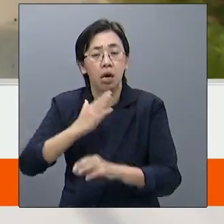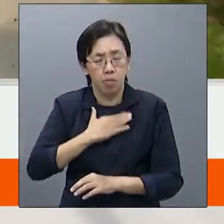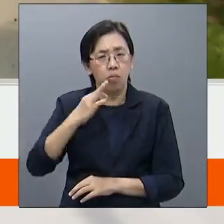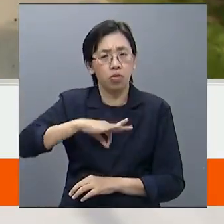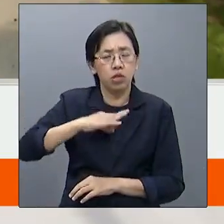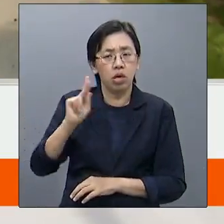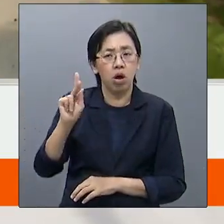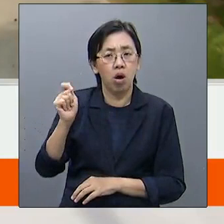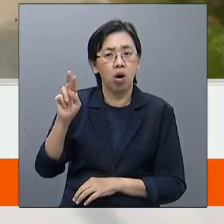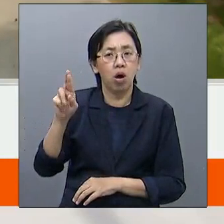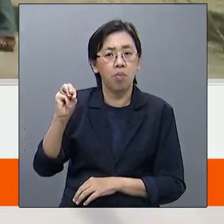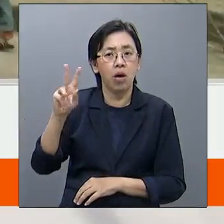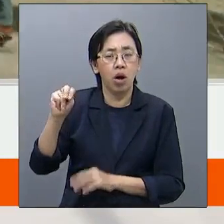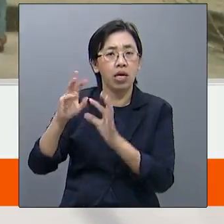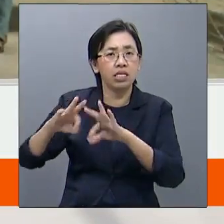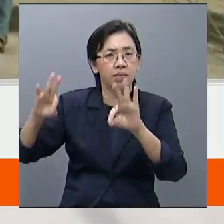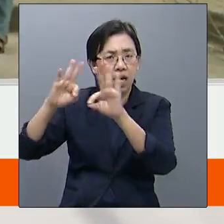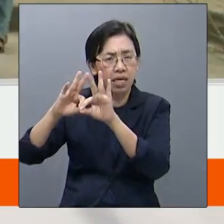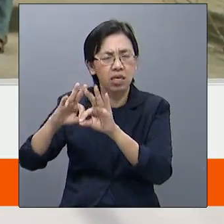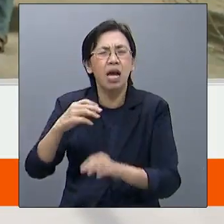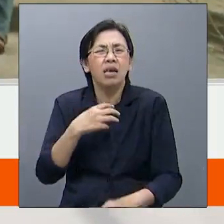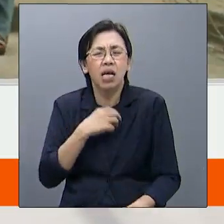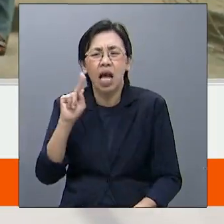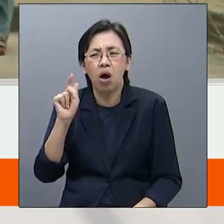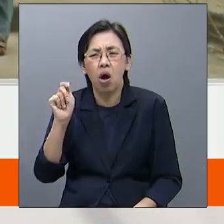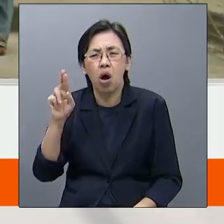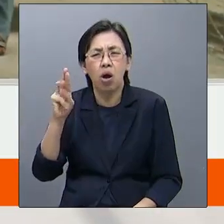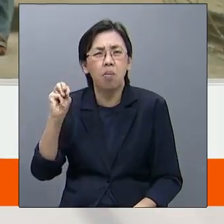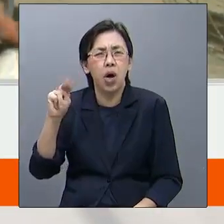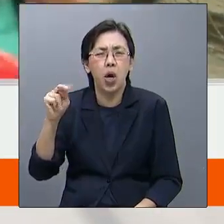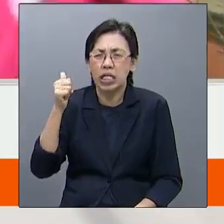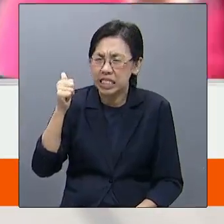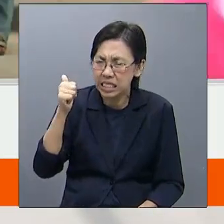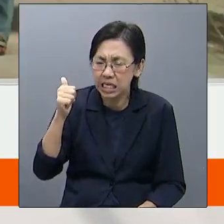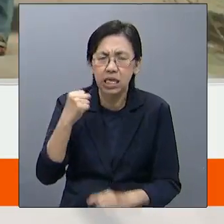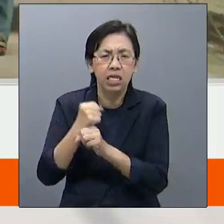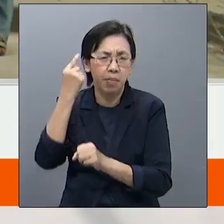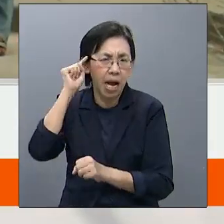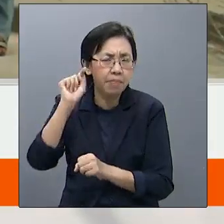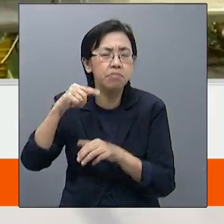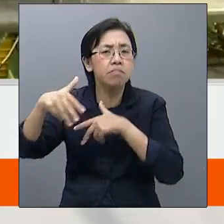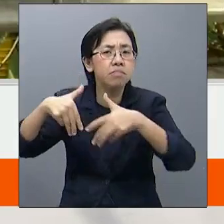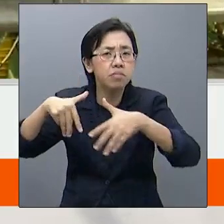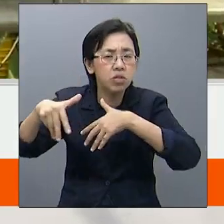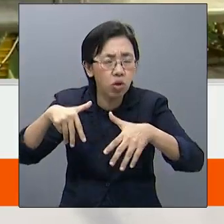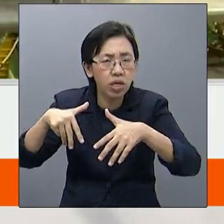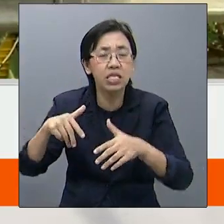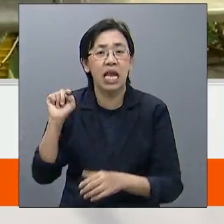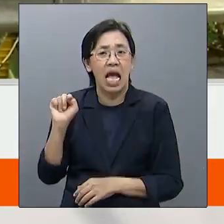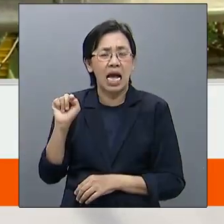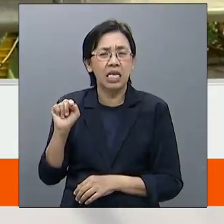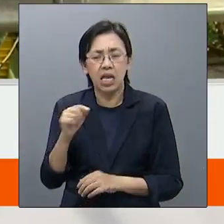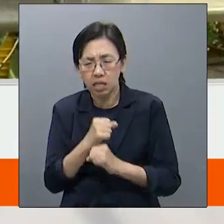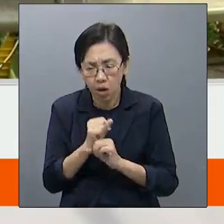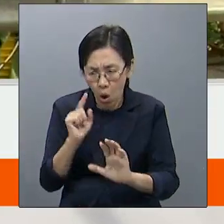ารบจุลงนโยบายแค่นั้นเองกรอมโน่ที่ความแม่น